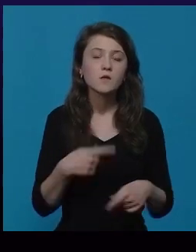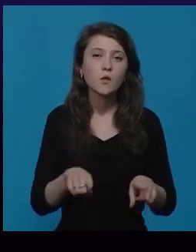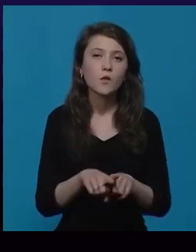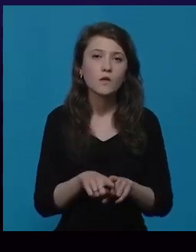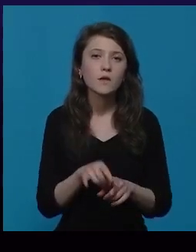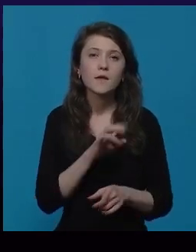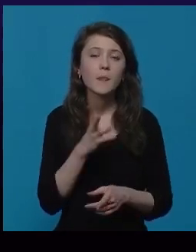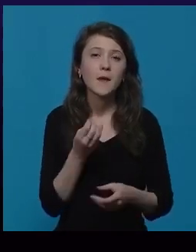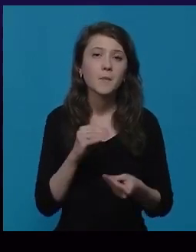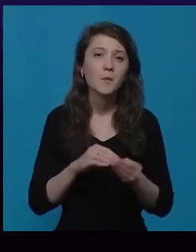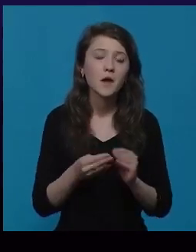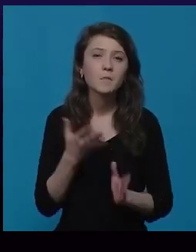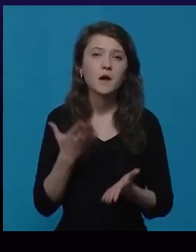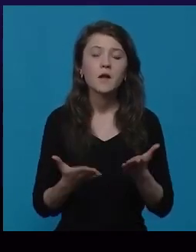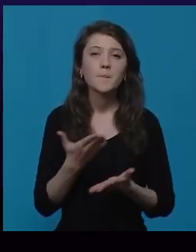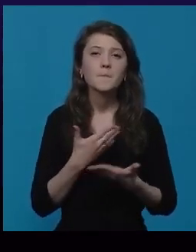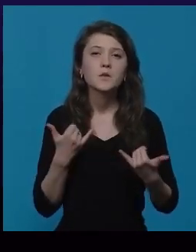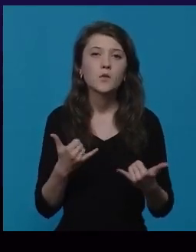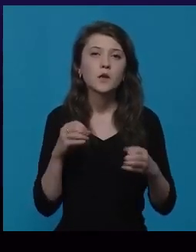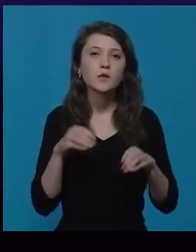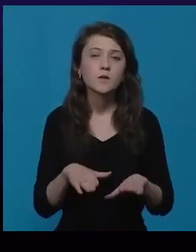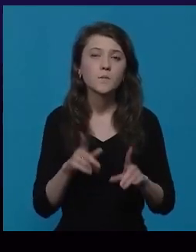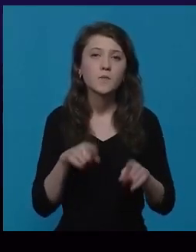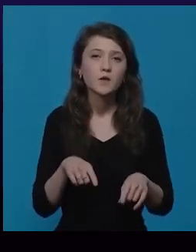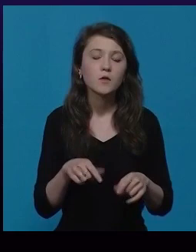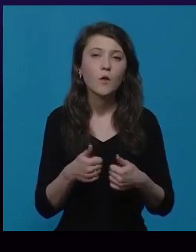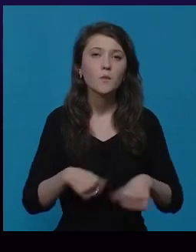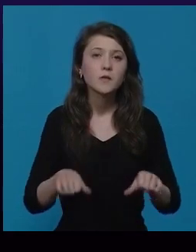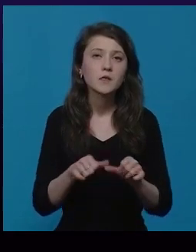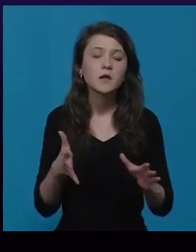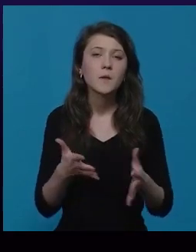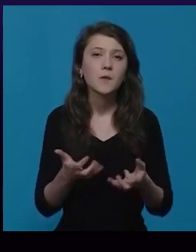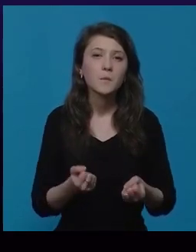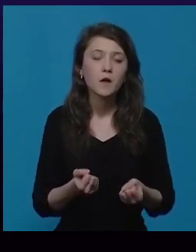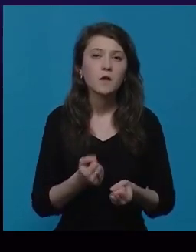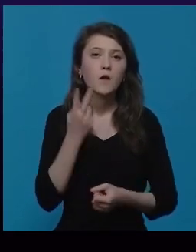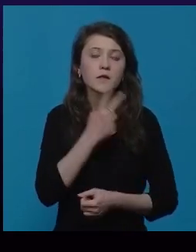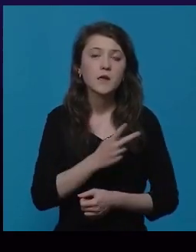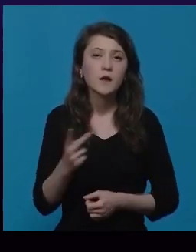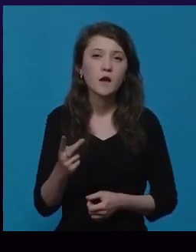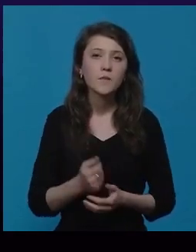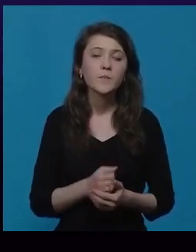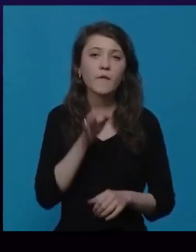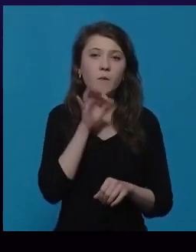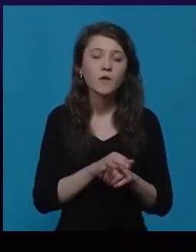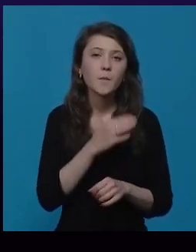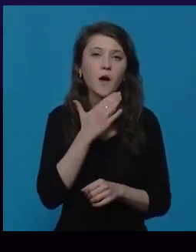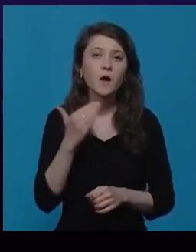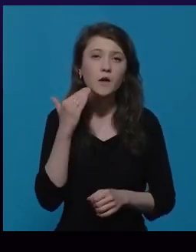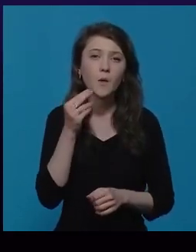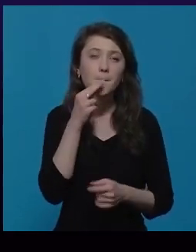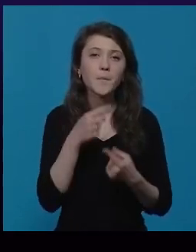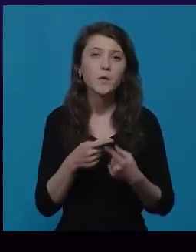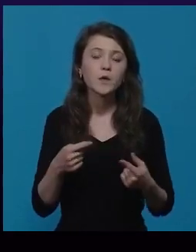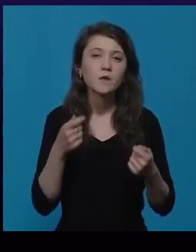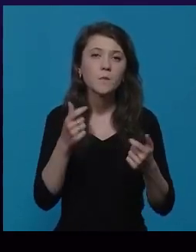проблема, але ми сьогодні, ну, рішення теж комісії, які приймали, розглядали, відповідно, багато продуктів, харчових